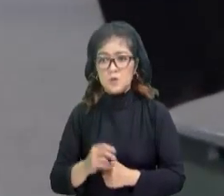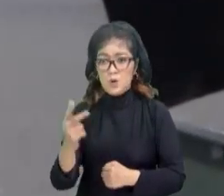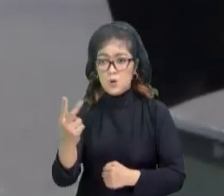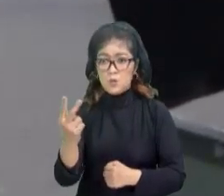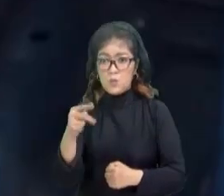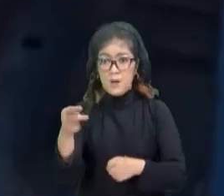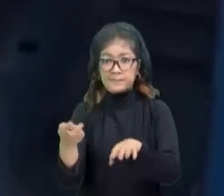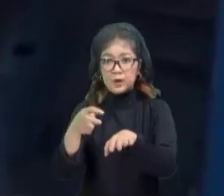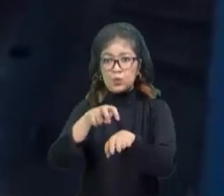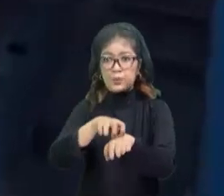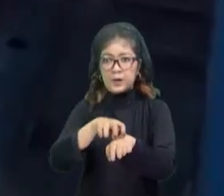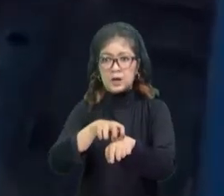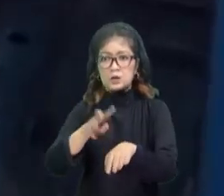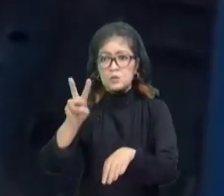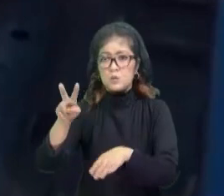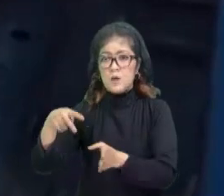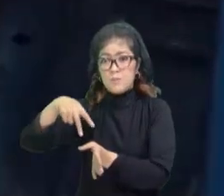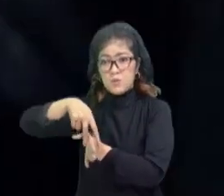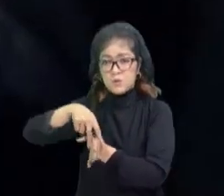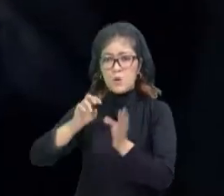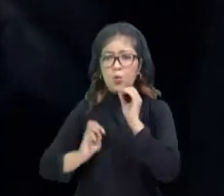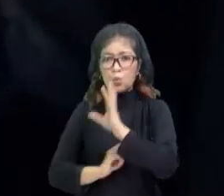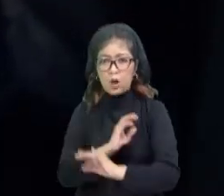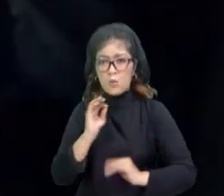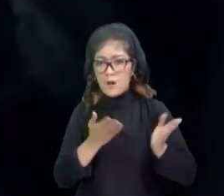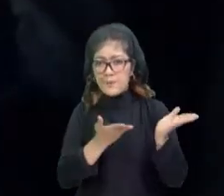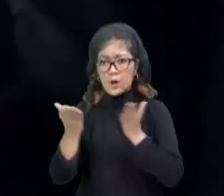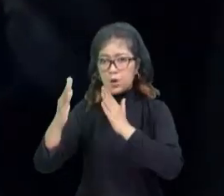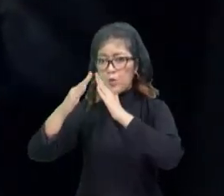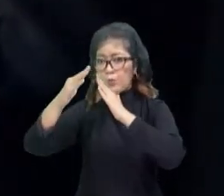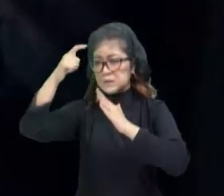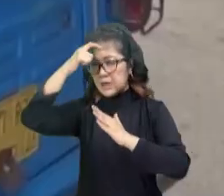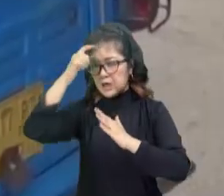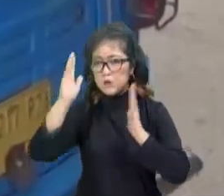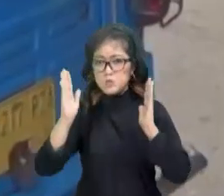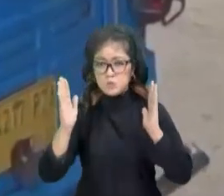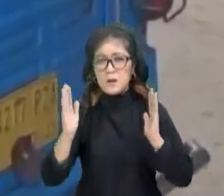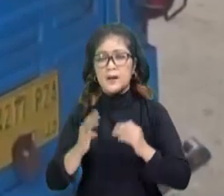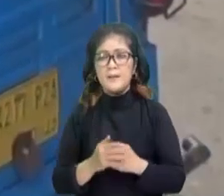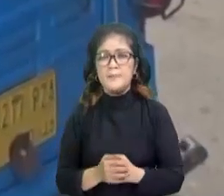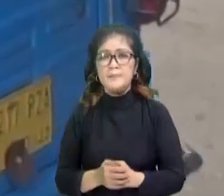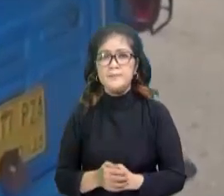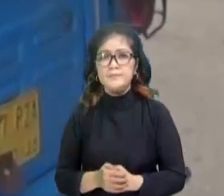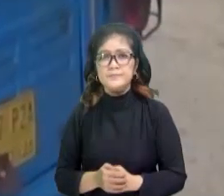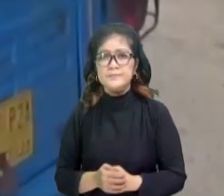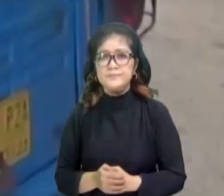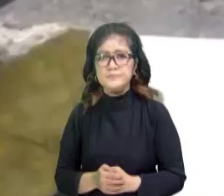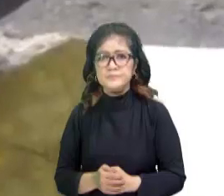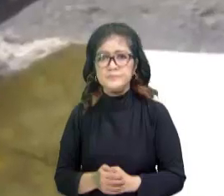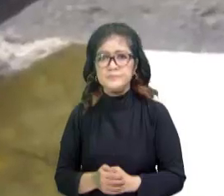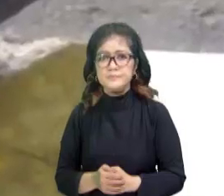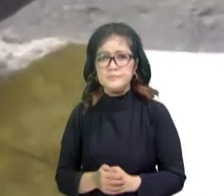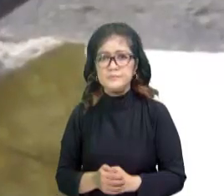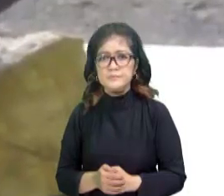pengendara motor dan penumpang yang di bonceng luka-luka dan dilarikan ke rumah sakit Hai saat akan dibawa ke rumah sakit tercium bau alkohol